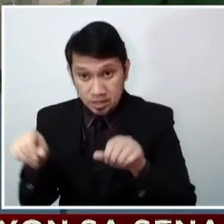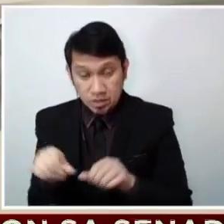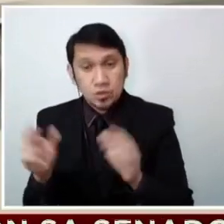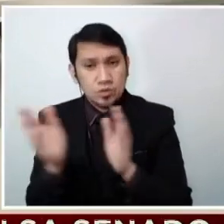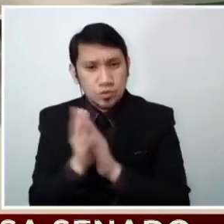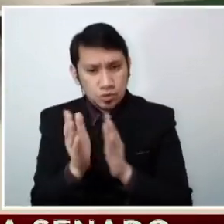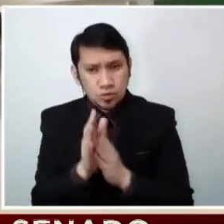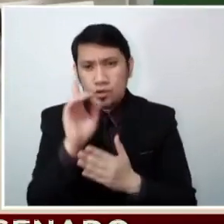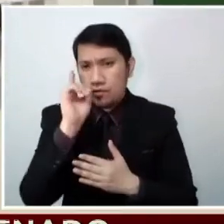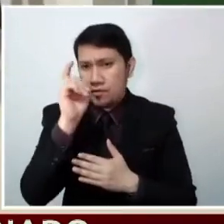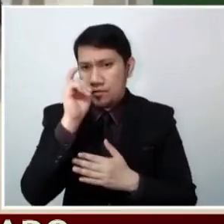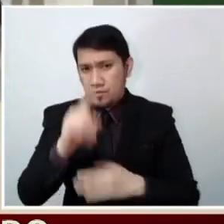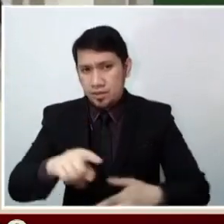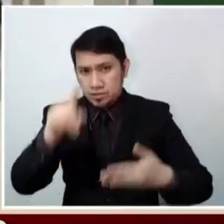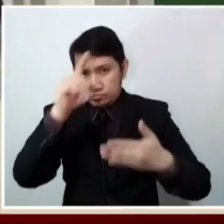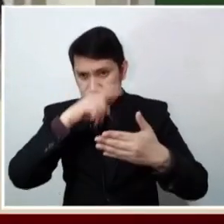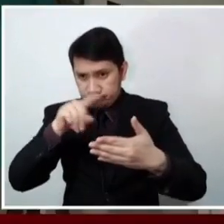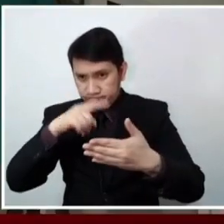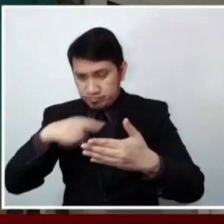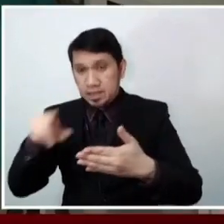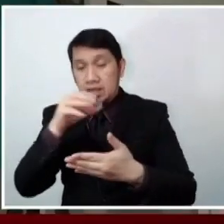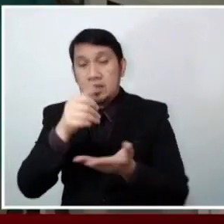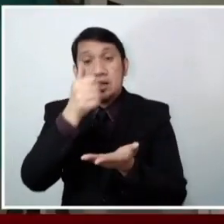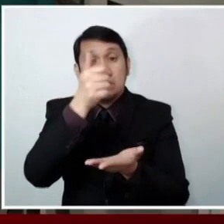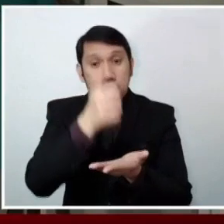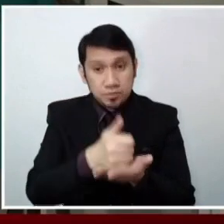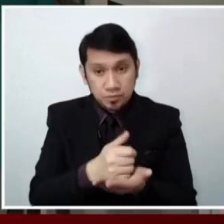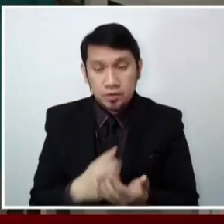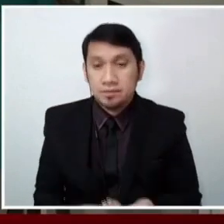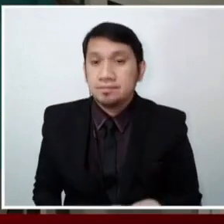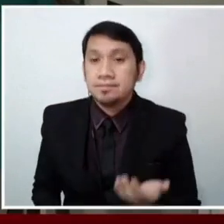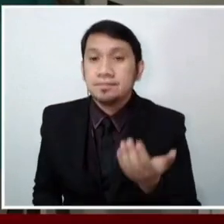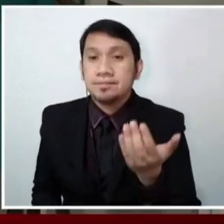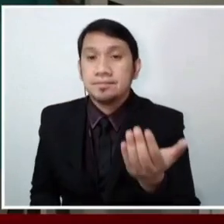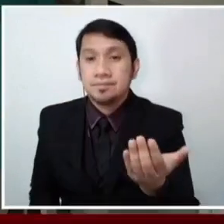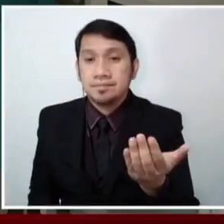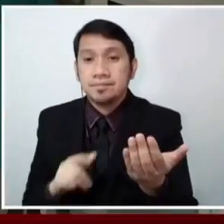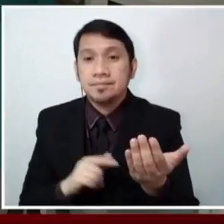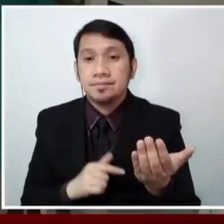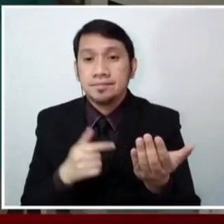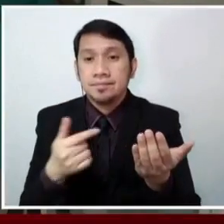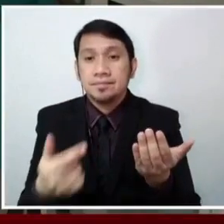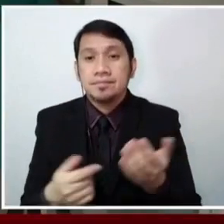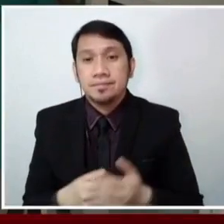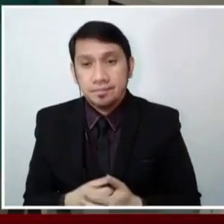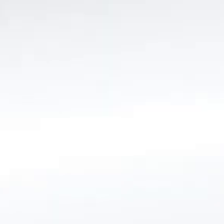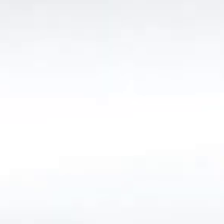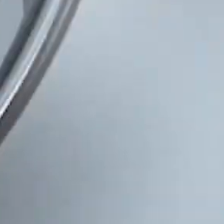inspeksyon at approval ng mga ito. Ara Perez, ABS-CBN News.